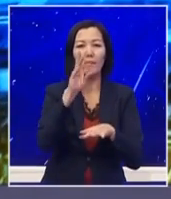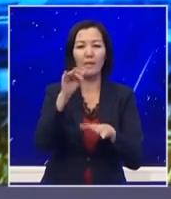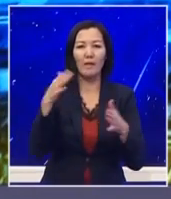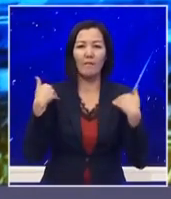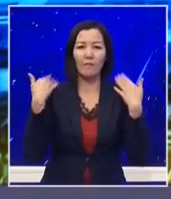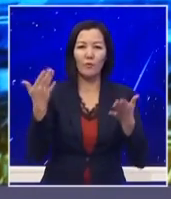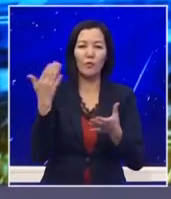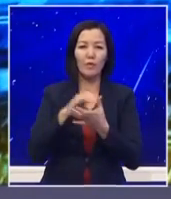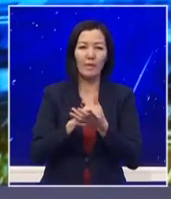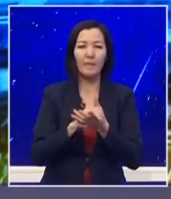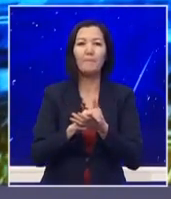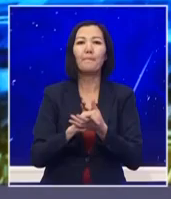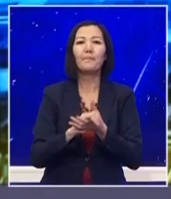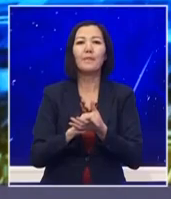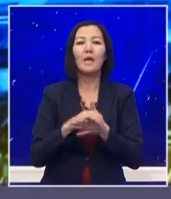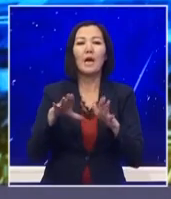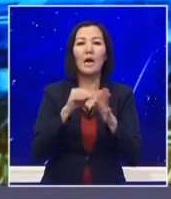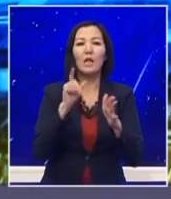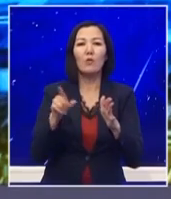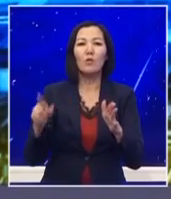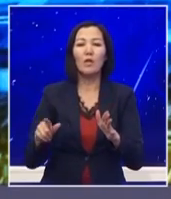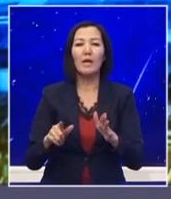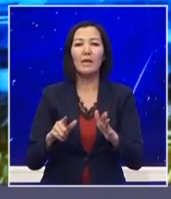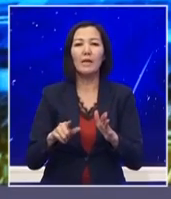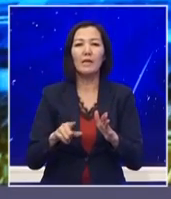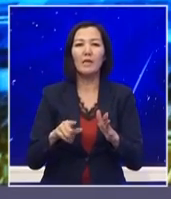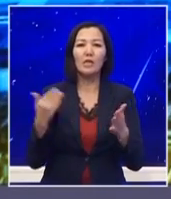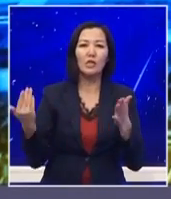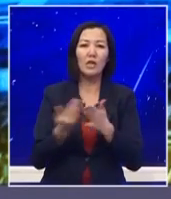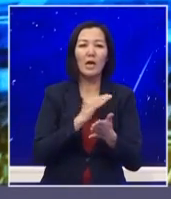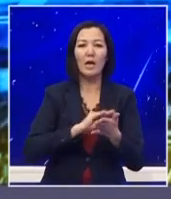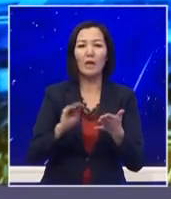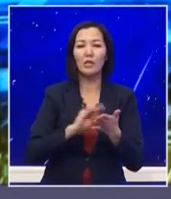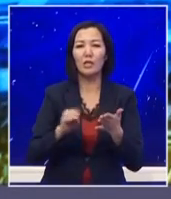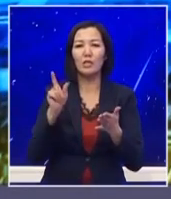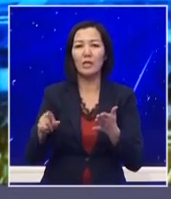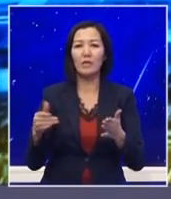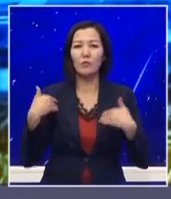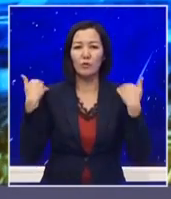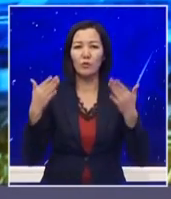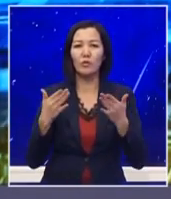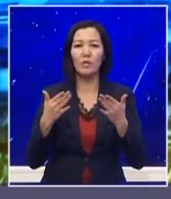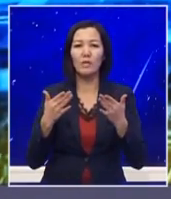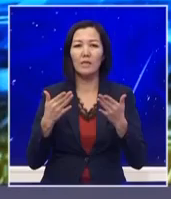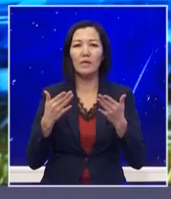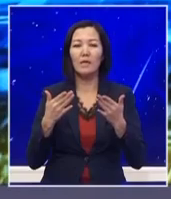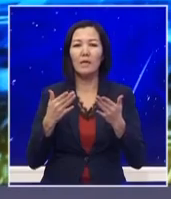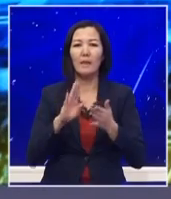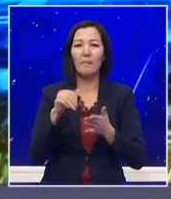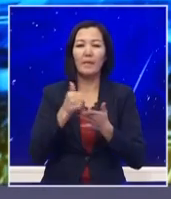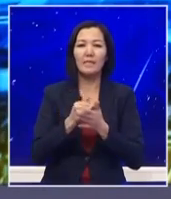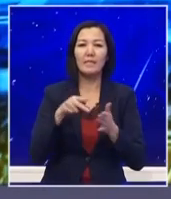Баталов құттықтады. Ел қалаулылары мақұлдауына мәслихаттың жаңа хатшысының кандидатурасын ұсынды. Басты